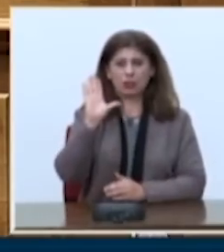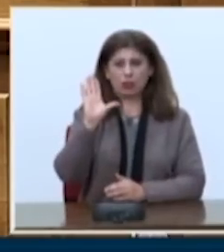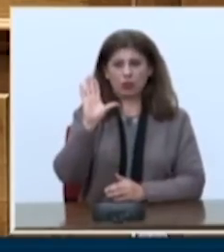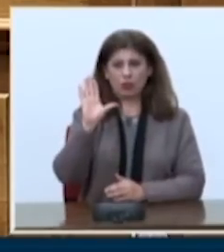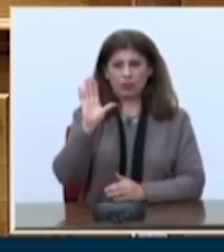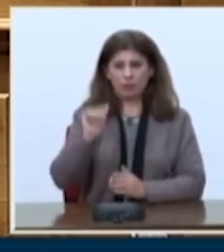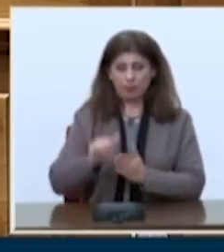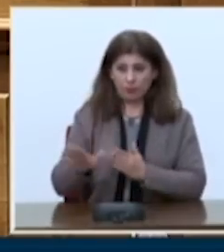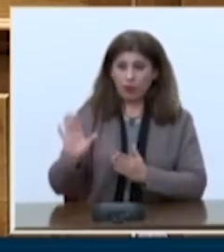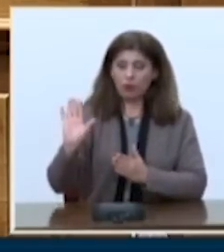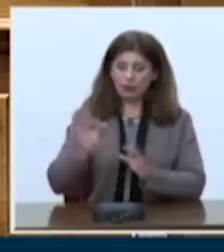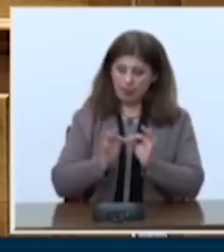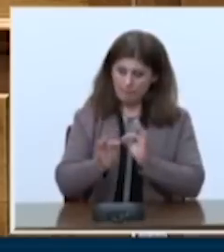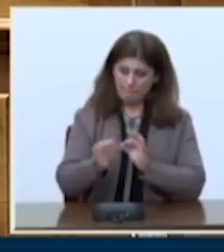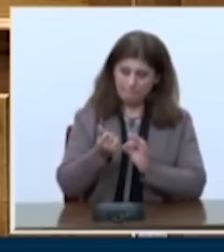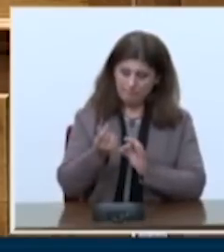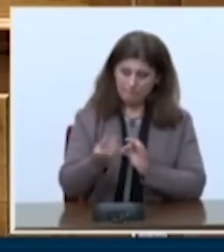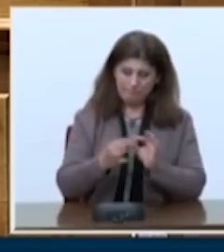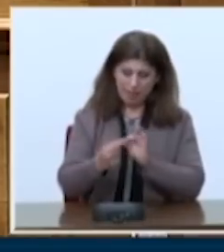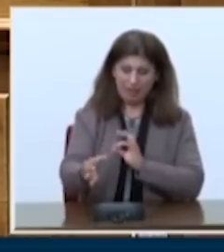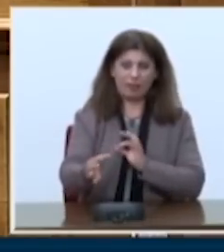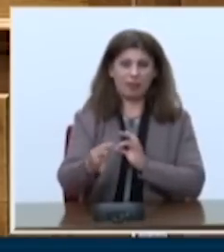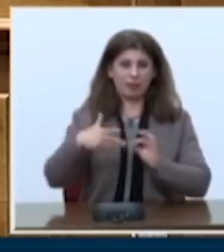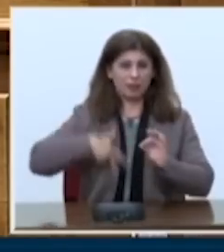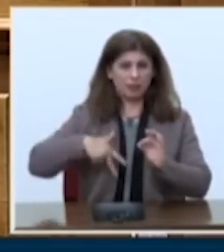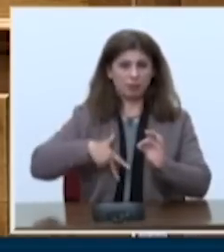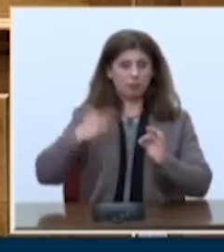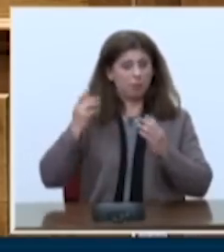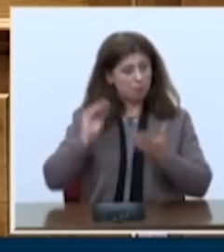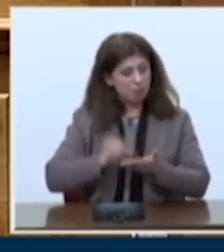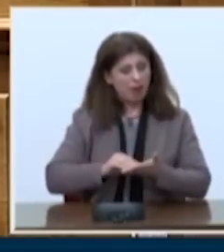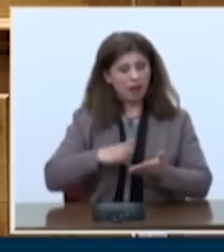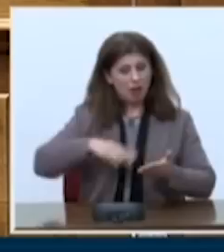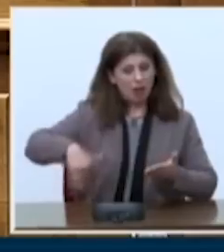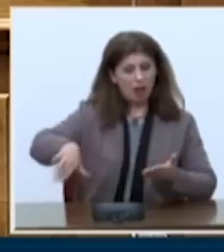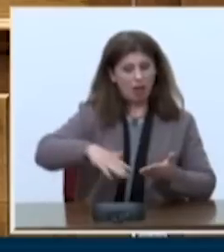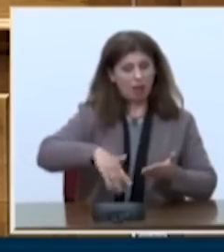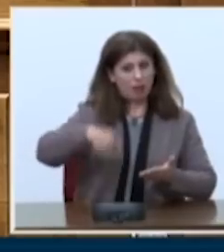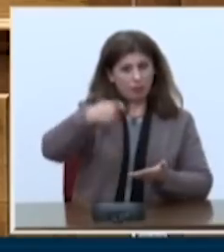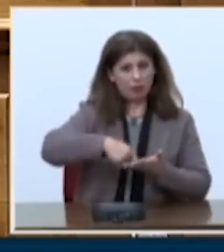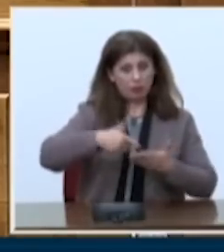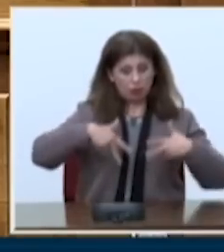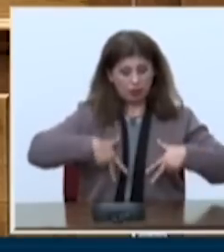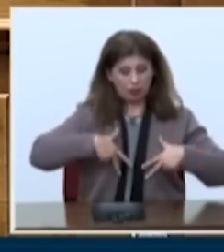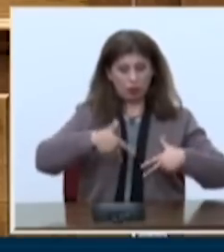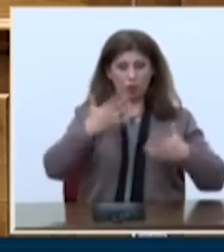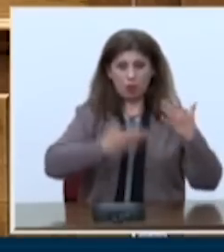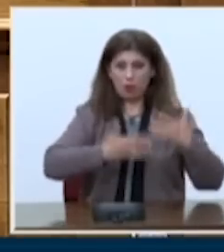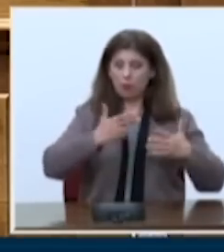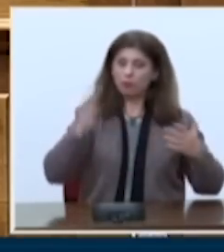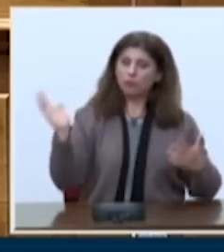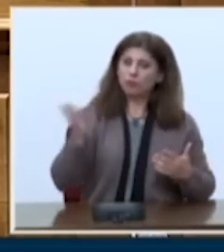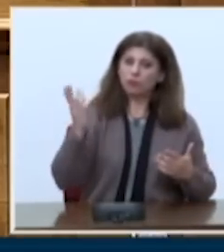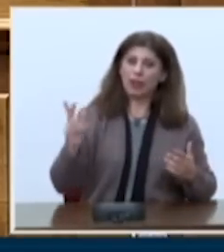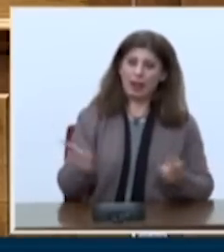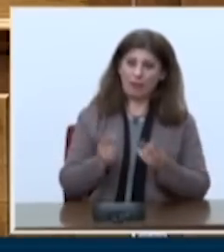είτε τα μέτρα της κυβέρνησης που φορτώνουν πάλι στο λαό μέσω του κρατικού προϋπολογισμού τις όποιες